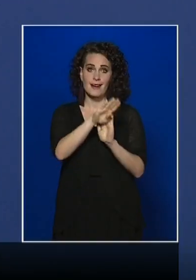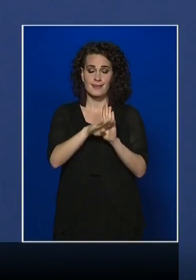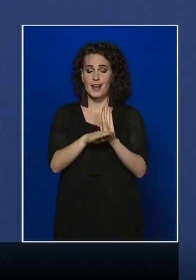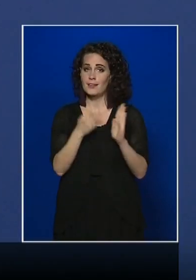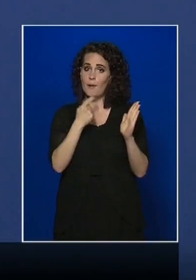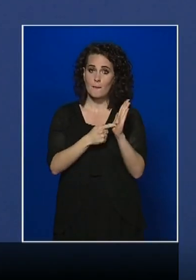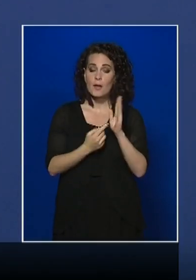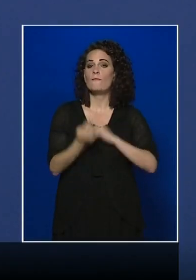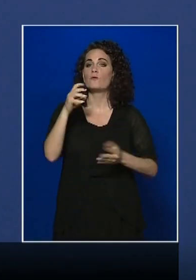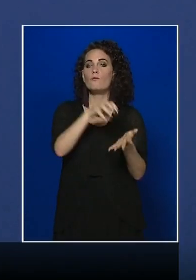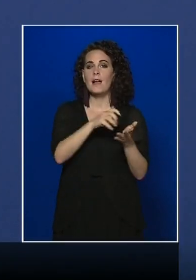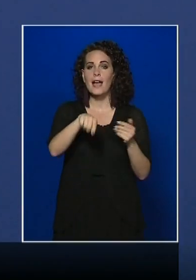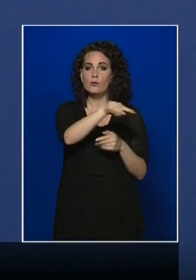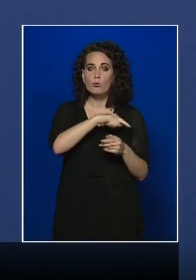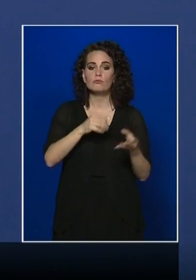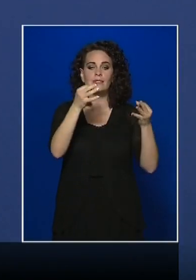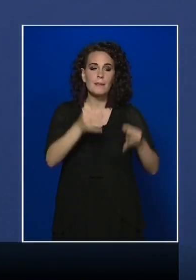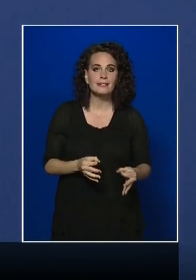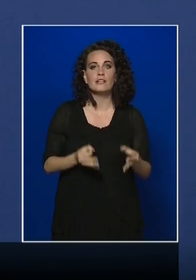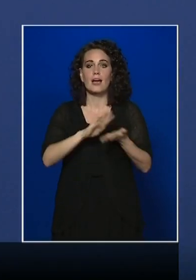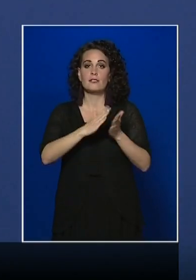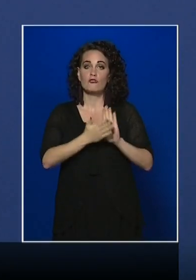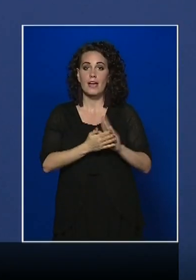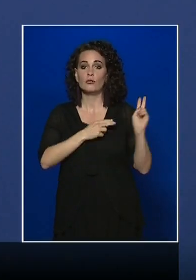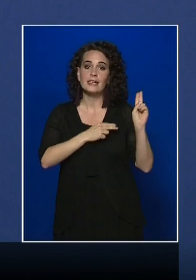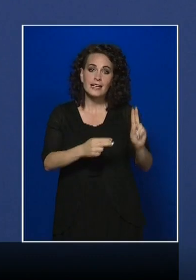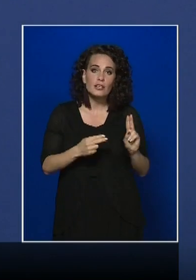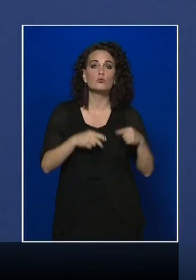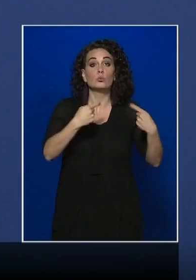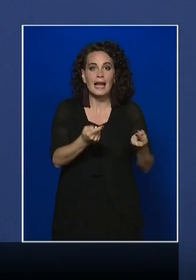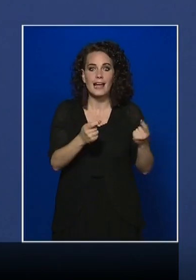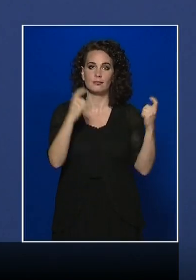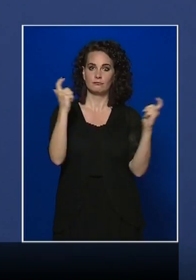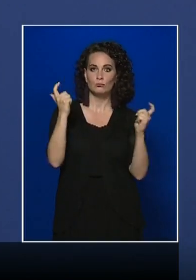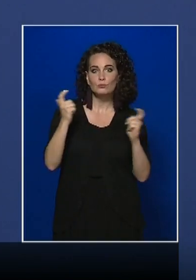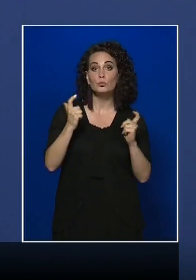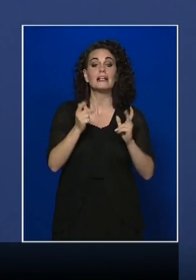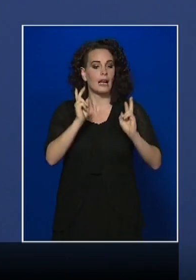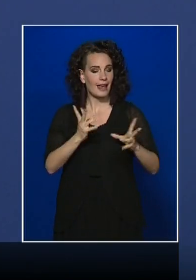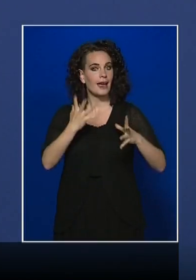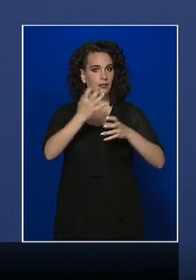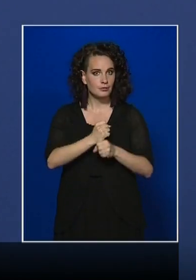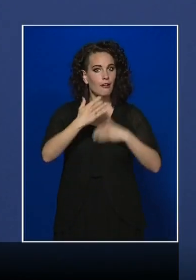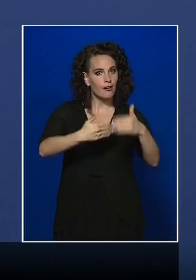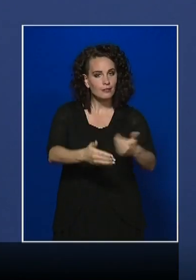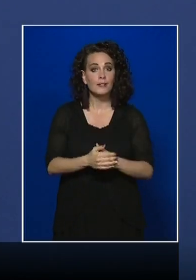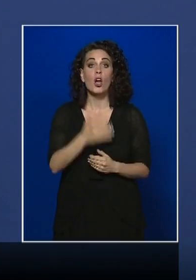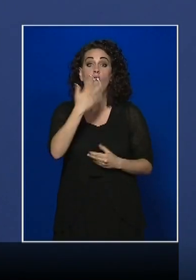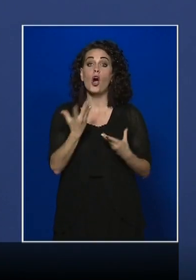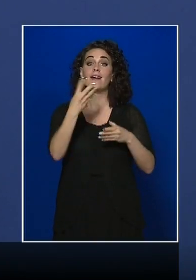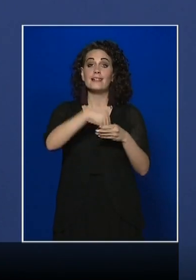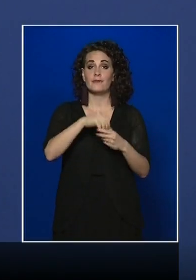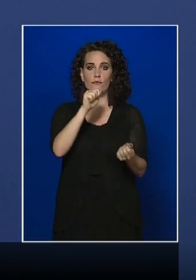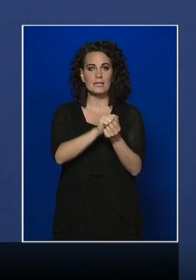A fővárosban a temetést, valamint a házasságkötés követő családi rendezvény megtartható, amennyiben a résztvevők száma nem haladja